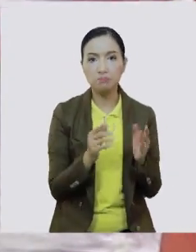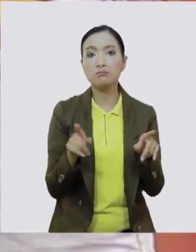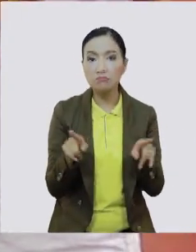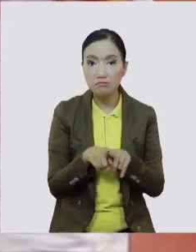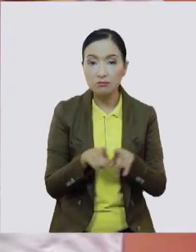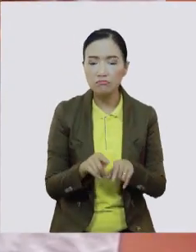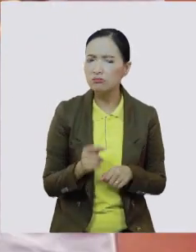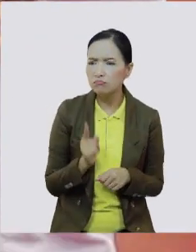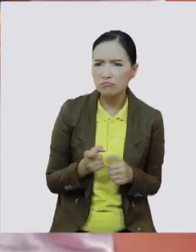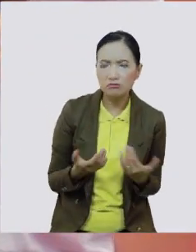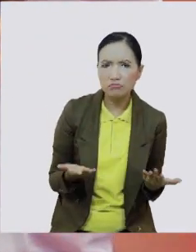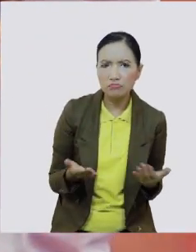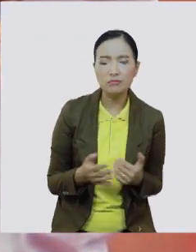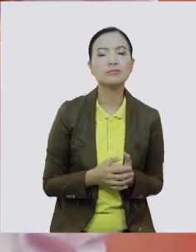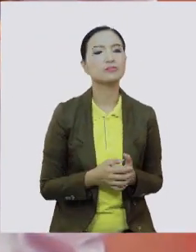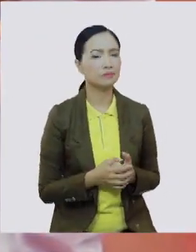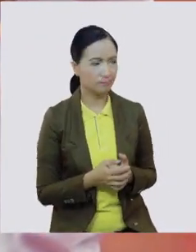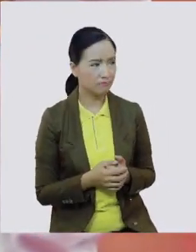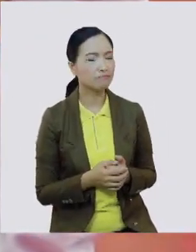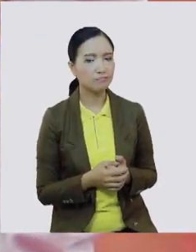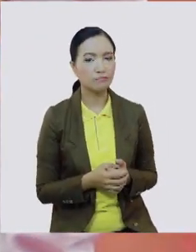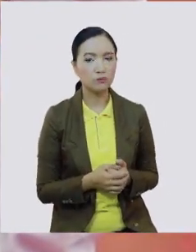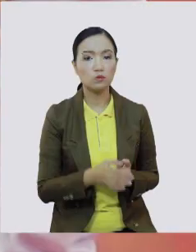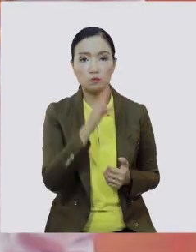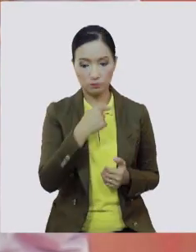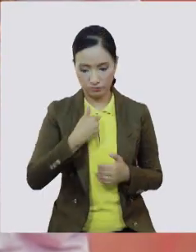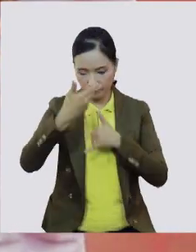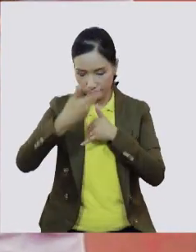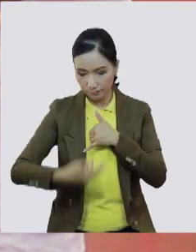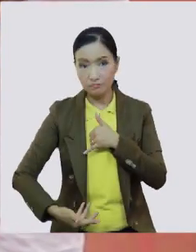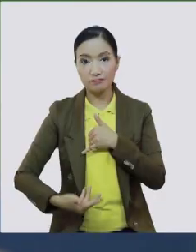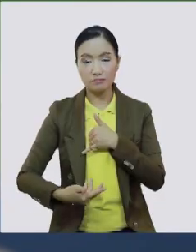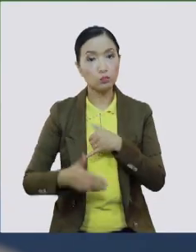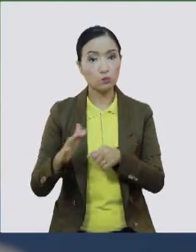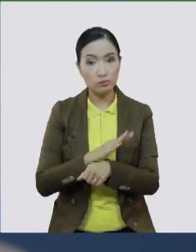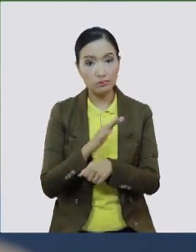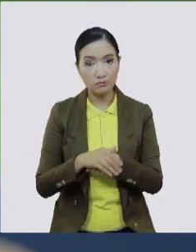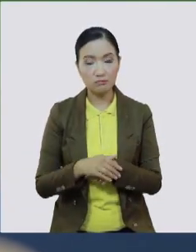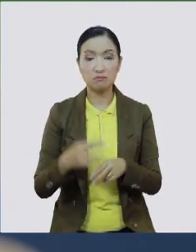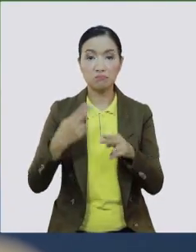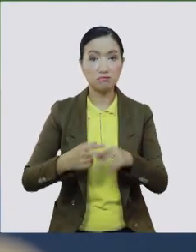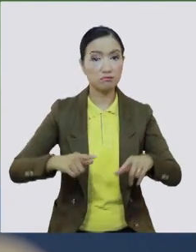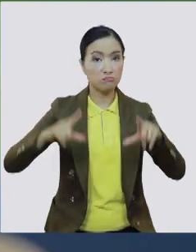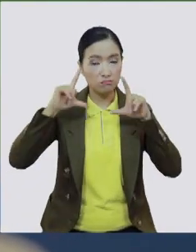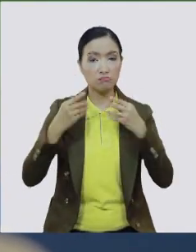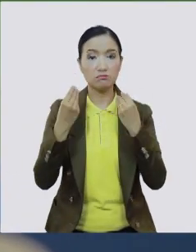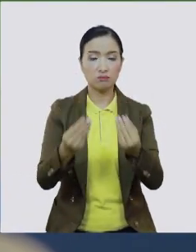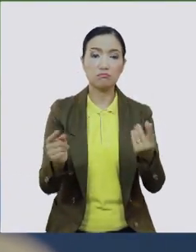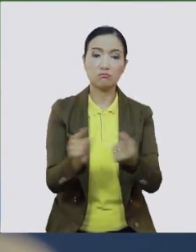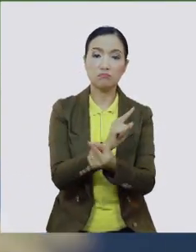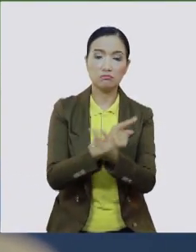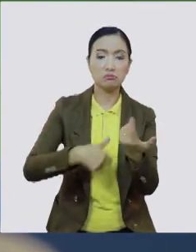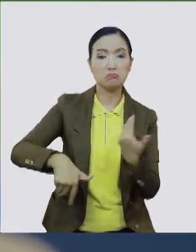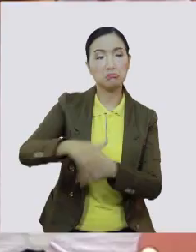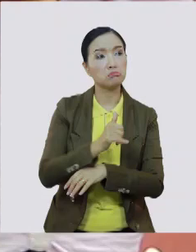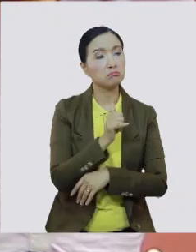คนรอบๆยังไงบ้างครับ ก็เหมือนแบบเราเป็นอย่างนี้นะเรายังแบบเหมือนทำชื่อเสียงให้สังคมหรือว่าเดินไปไหนมา